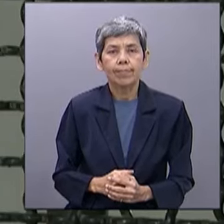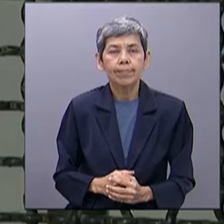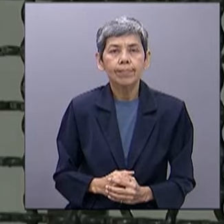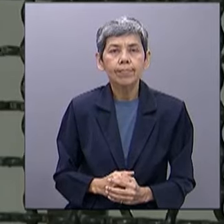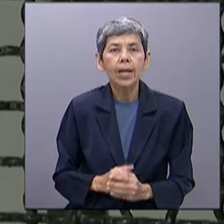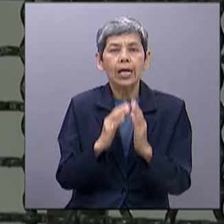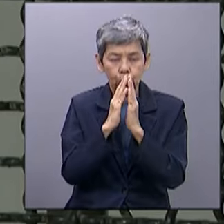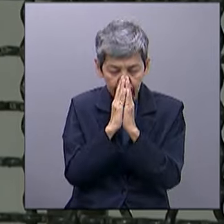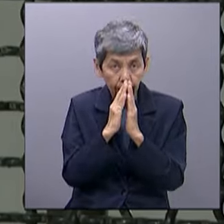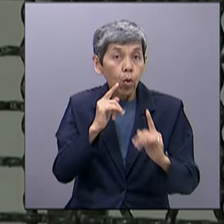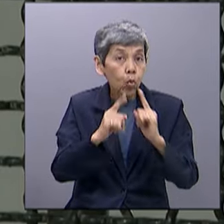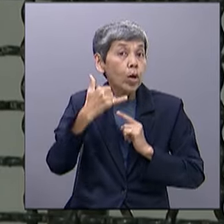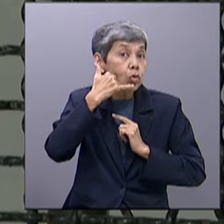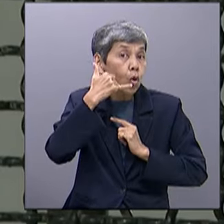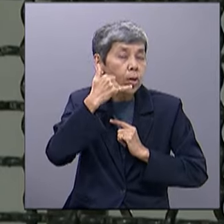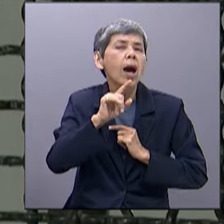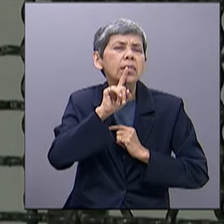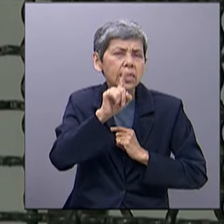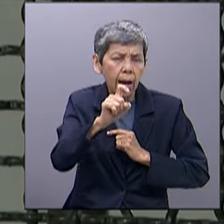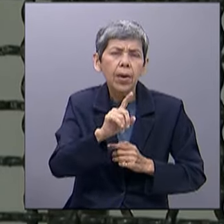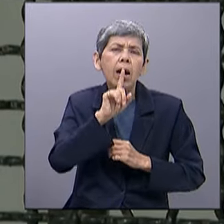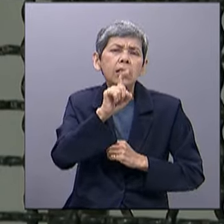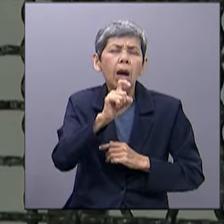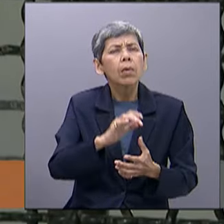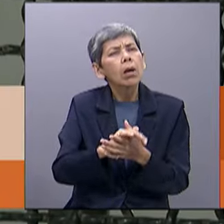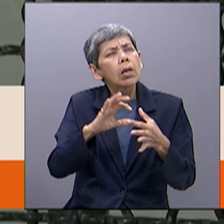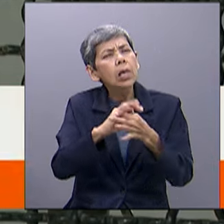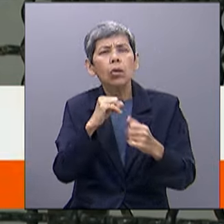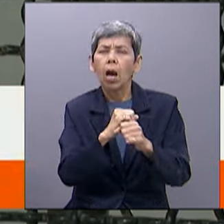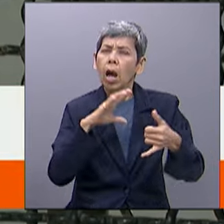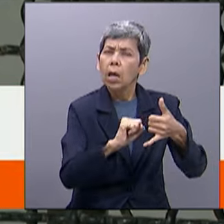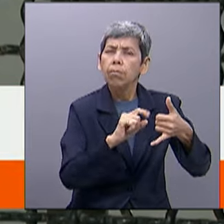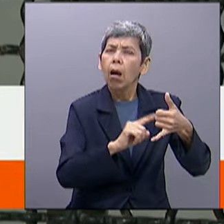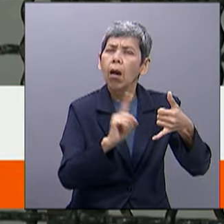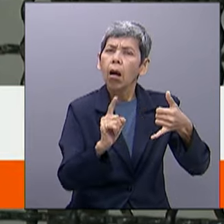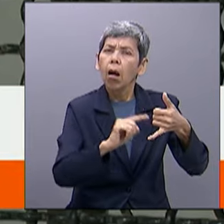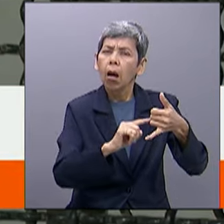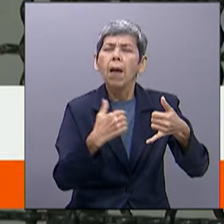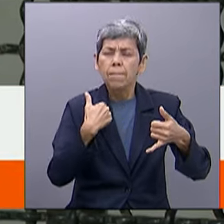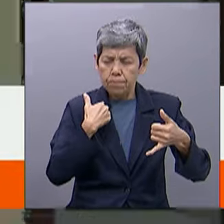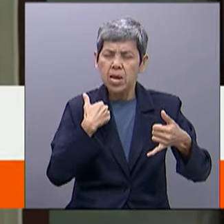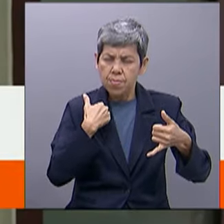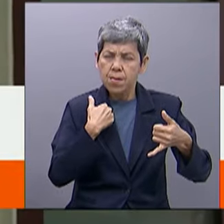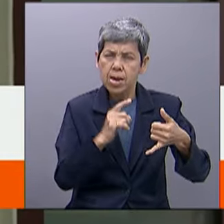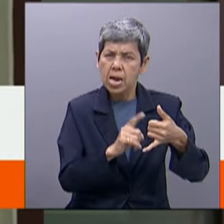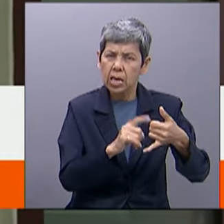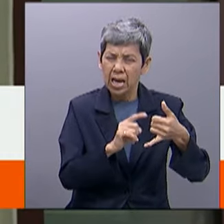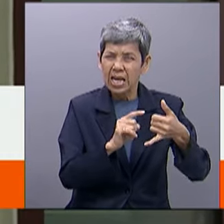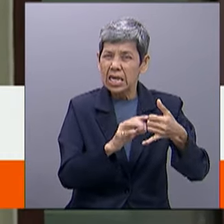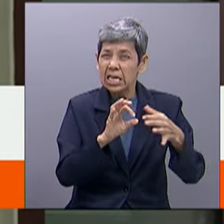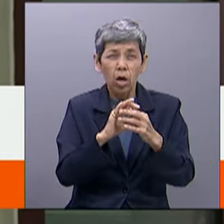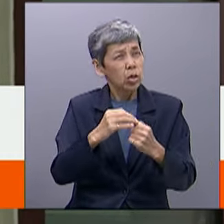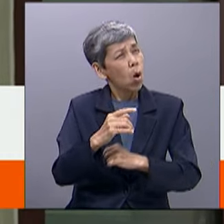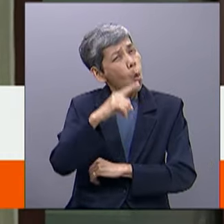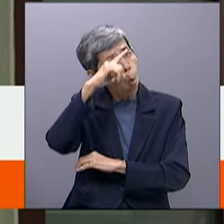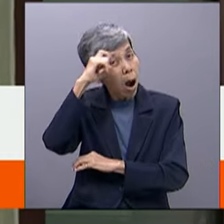สวัสดีครับ ค่ะท่านผู้ช่วยคะขออนุญาตสอบถามที่มาที่ไปของการจับกุมก่อนทราบว่ามีความเคลื่อนไหวที่สำคัญเกิดขึ้นเมื่อช่วงวัน